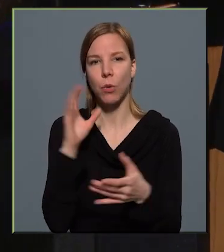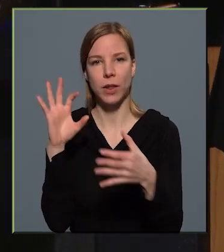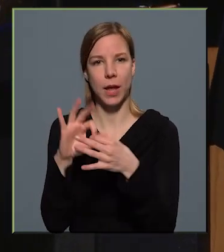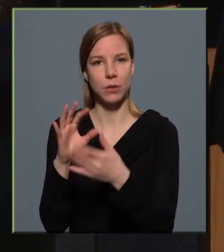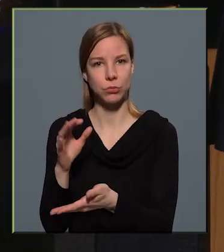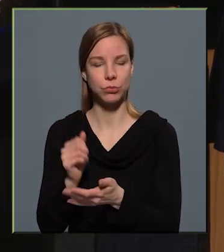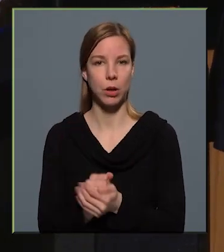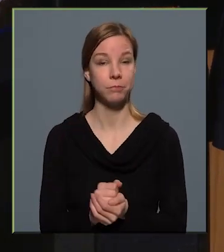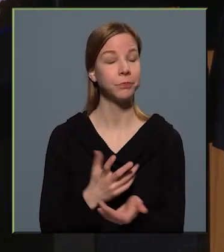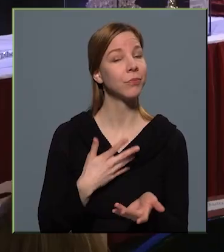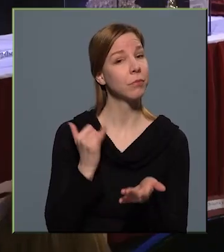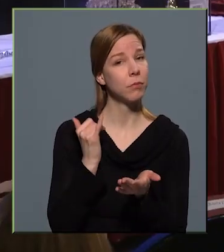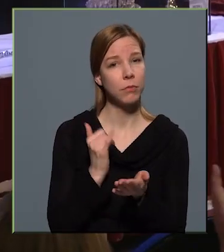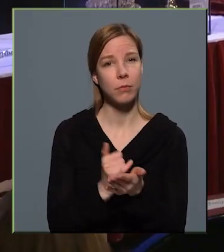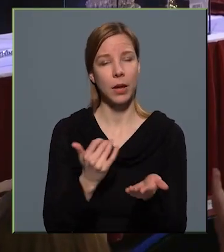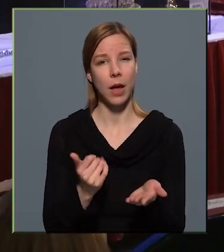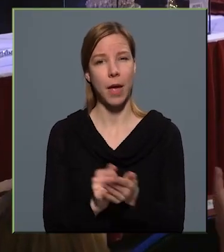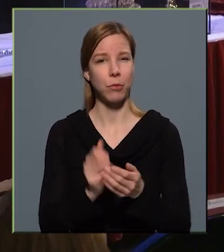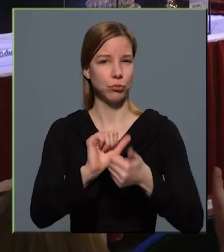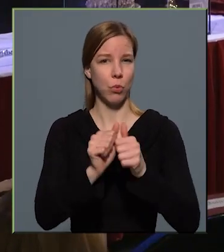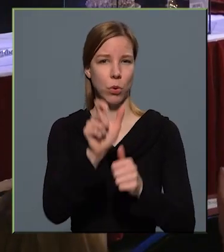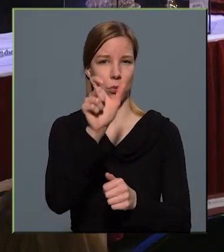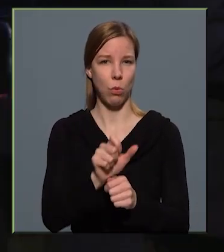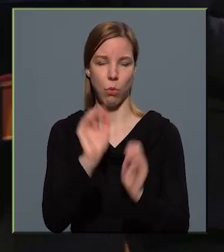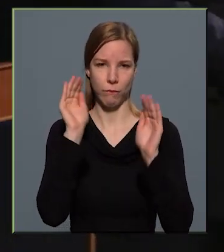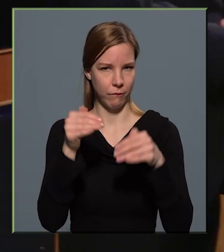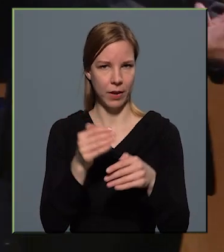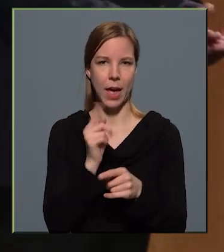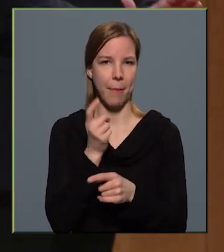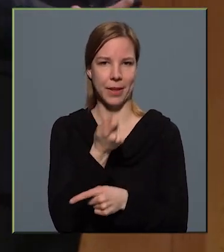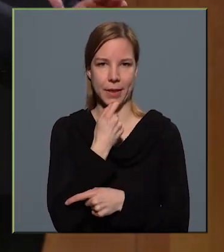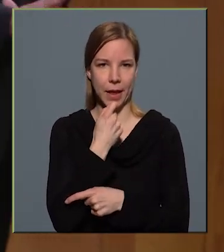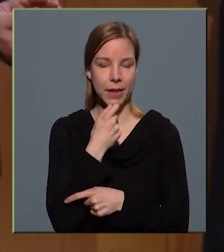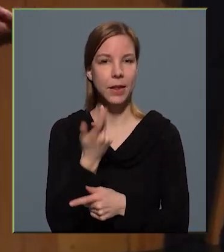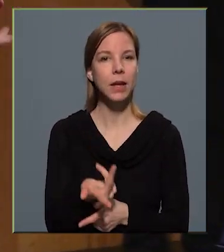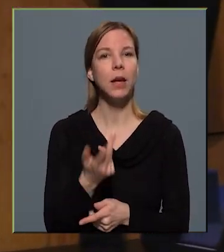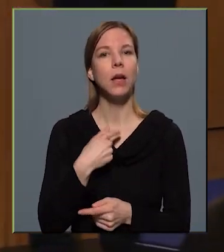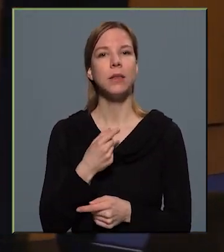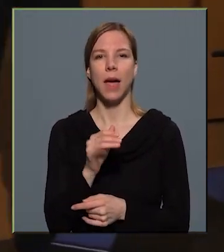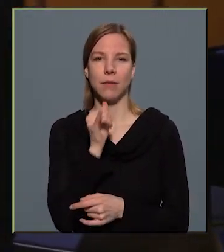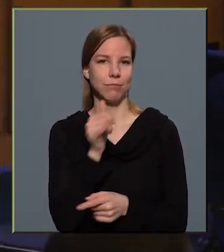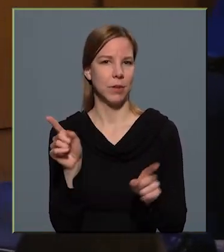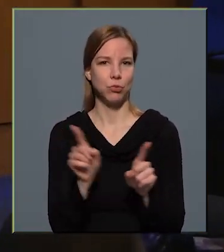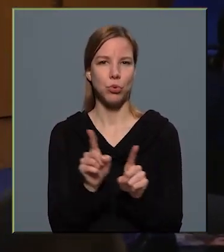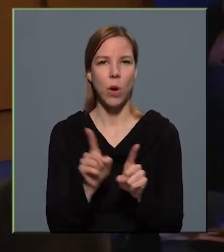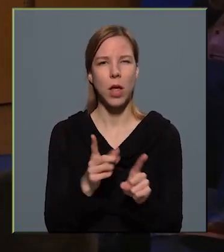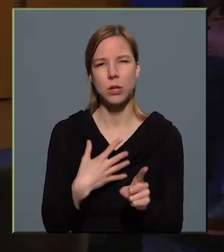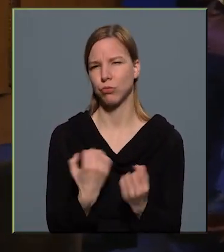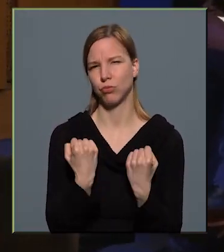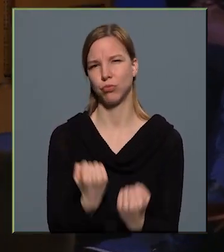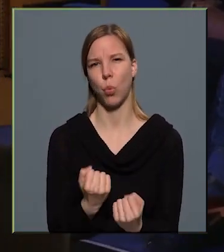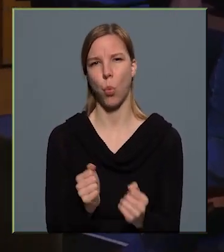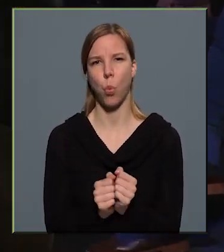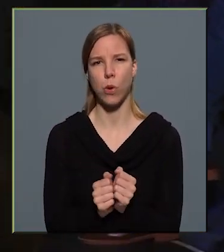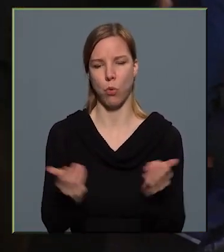Igazából nyilván egy sportoló figyel arra, hogy mit eszik, de nincs az, hogy ilyen súlyos diéta,